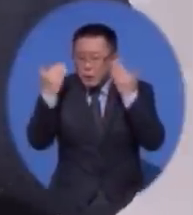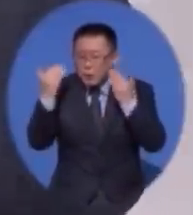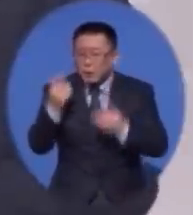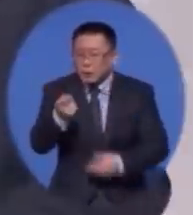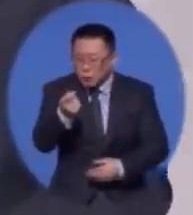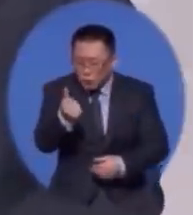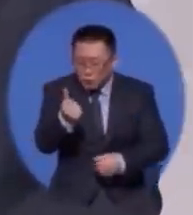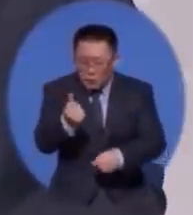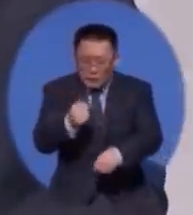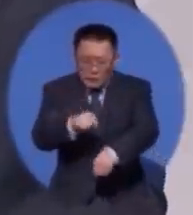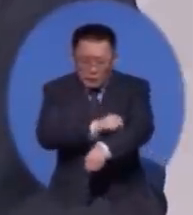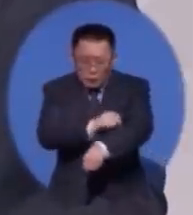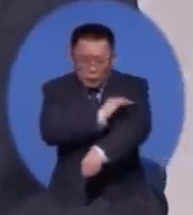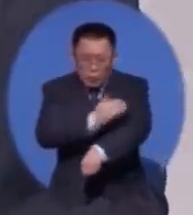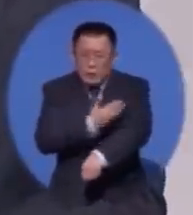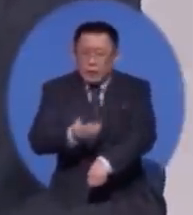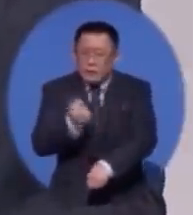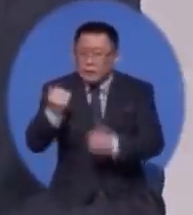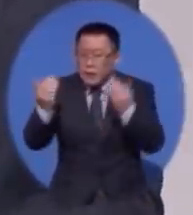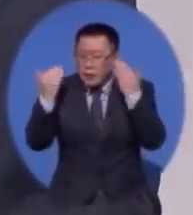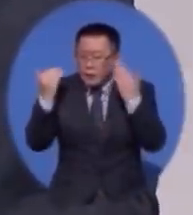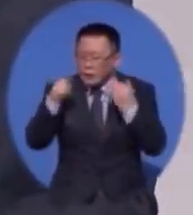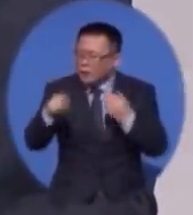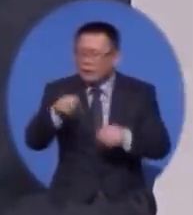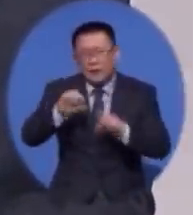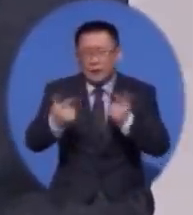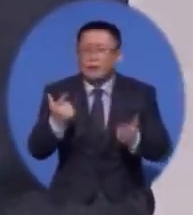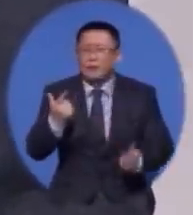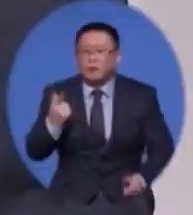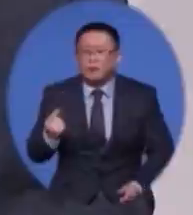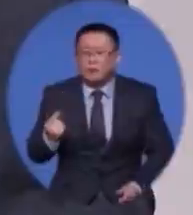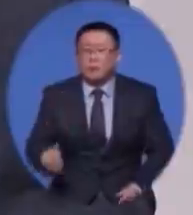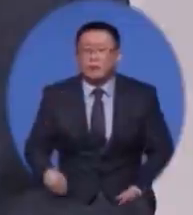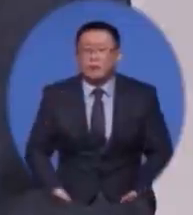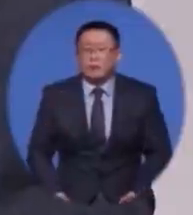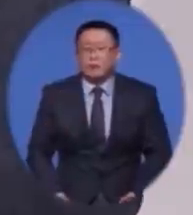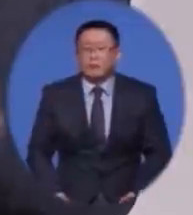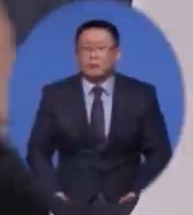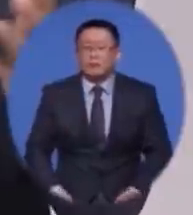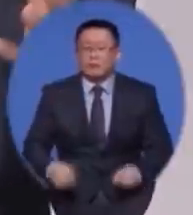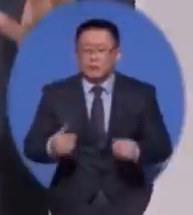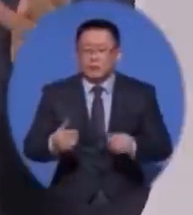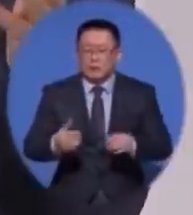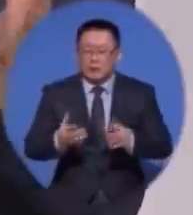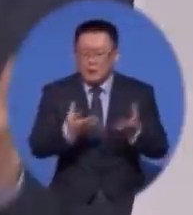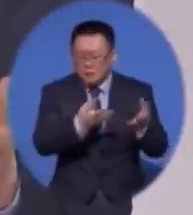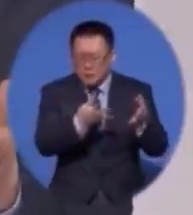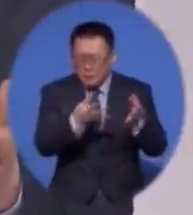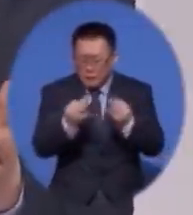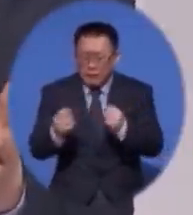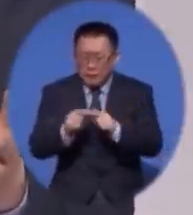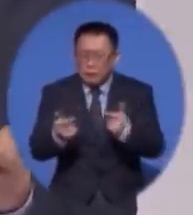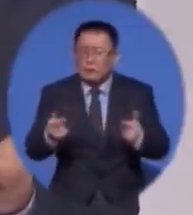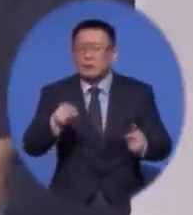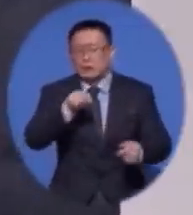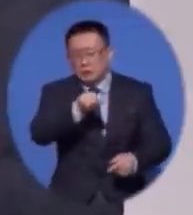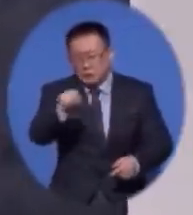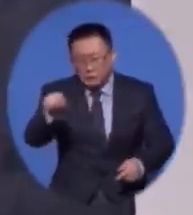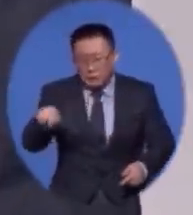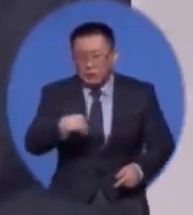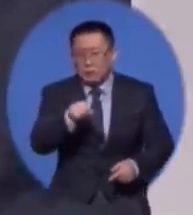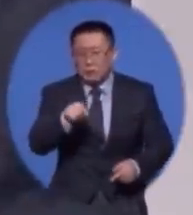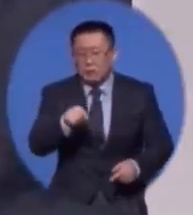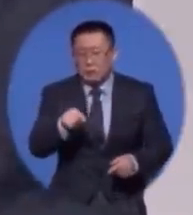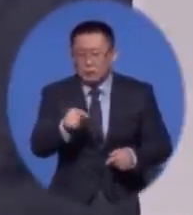소수의 특권을 갖는 학교 이런 방식은 좀 아니라고 보고요. 다수가 기회는 좀 공평하게 있어야 된다.